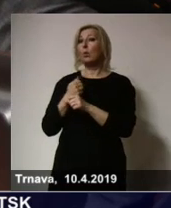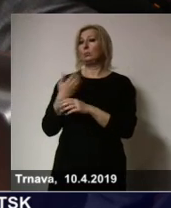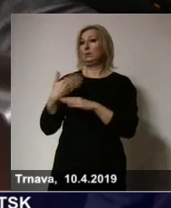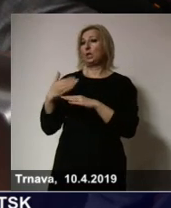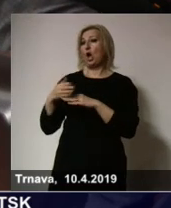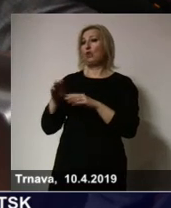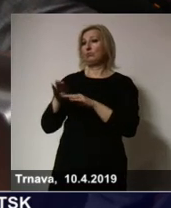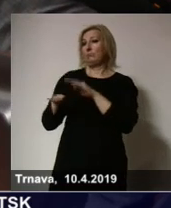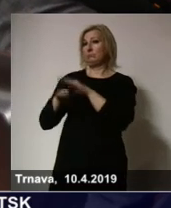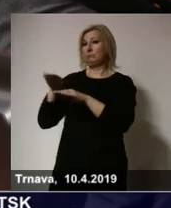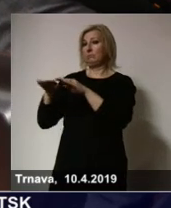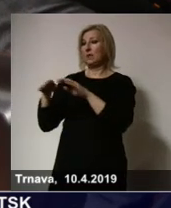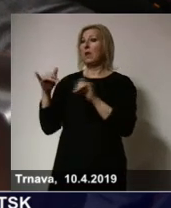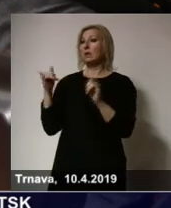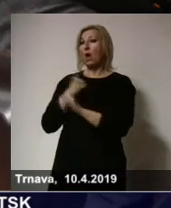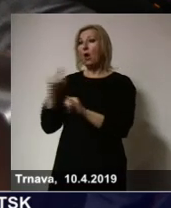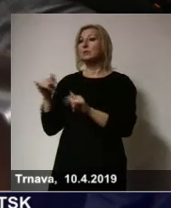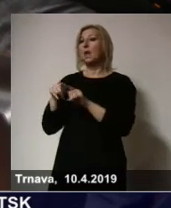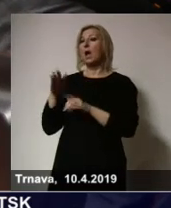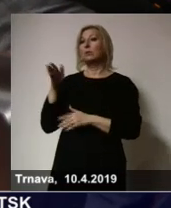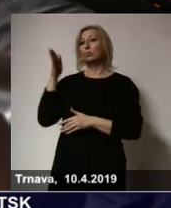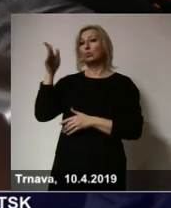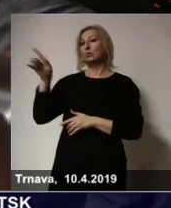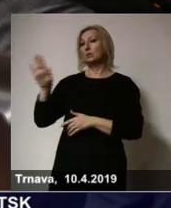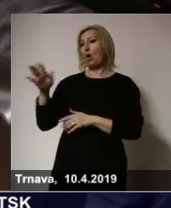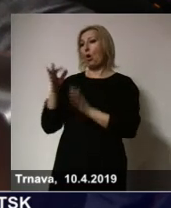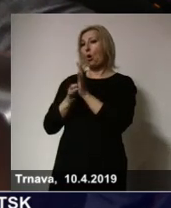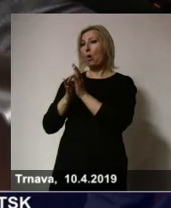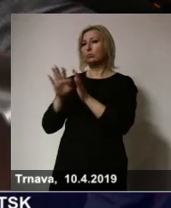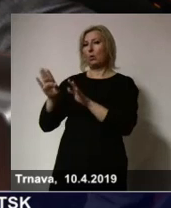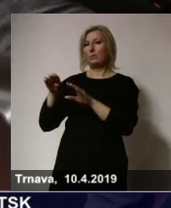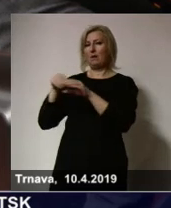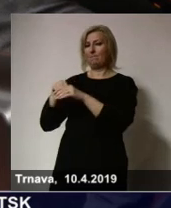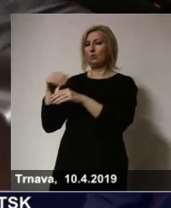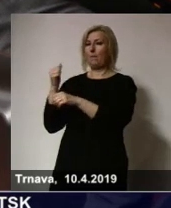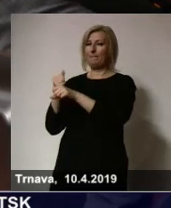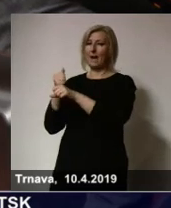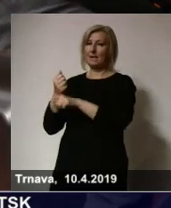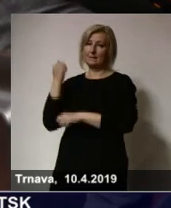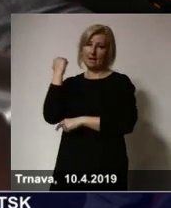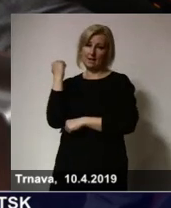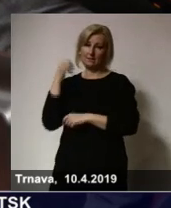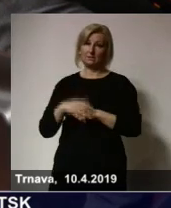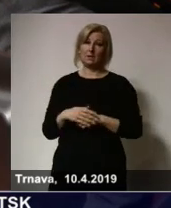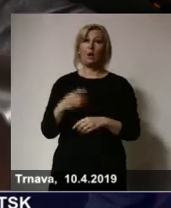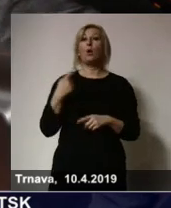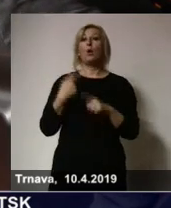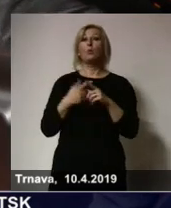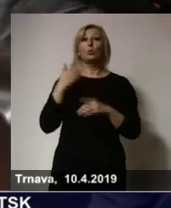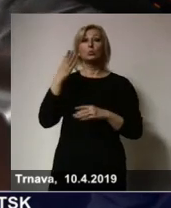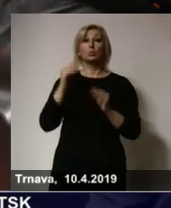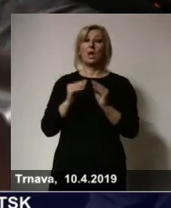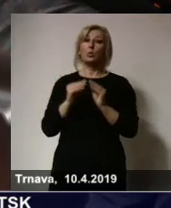ich funkčného obdobia, a stane sa to systémovým prístupom aj pre